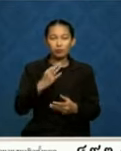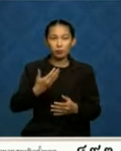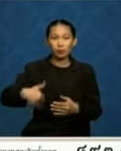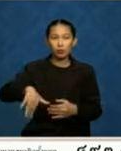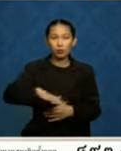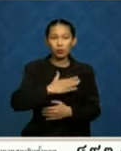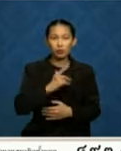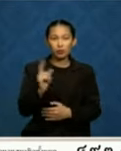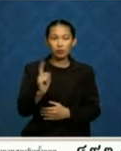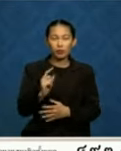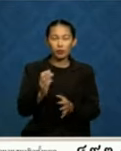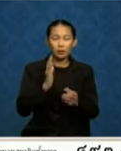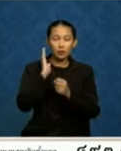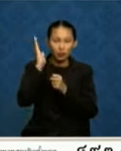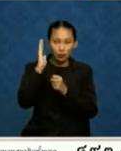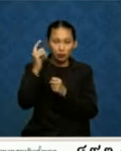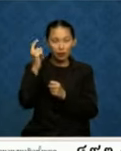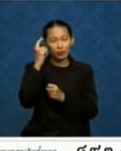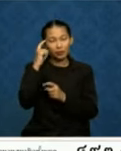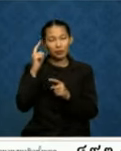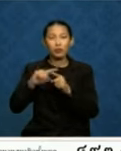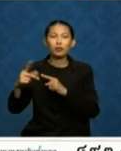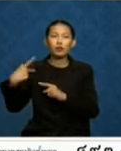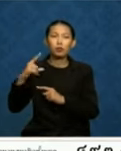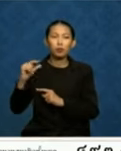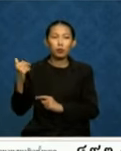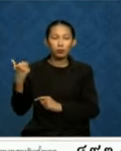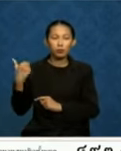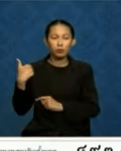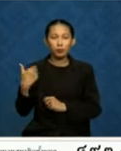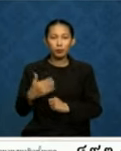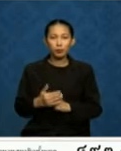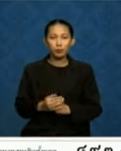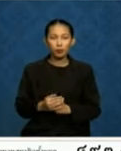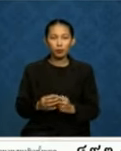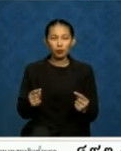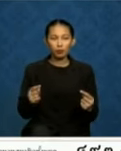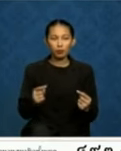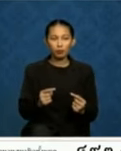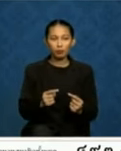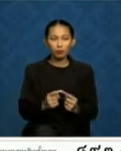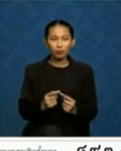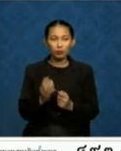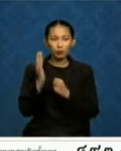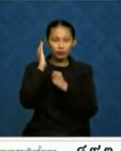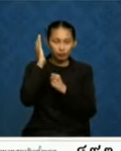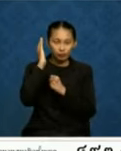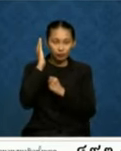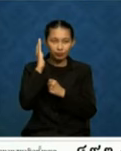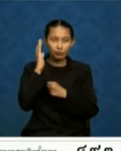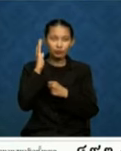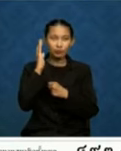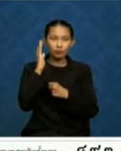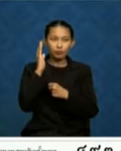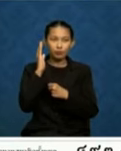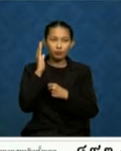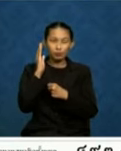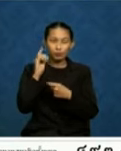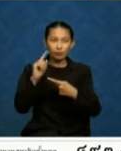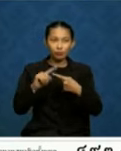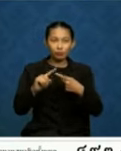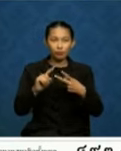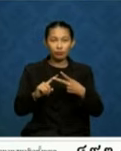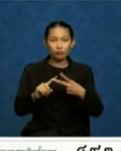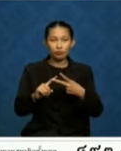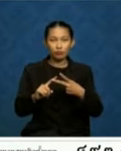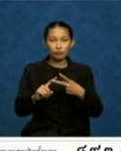าอภิปรายและให้ข้อคิดเห็นเป็นที่เป็นประโยชน์นะครับไม่ว่าจะเป็นท่านพิเชษเชื้อเมืองพานท่านอาจารย์พันศิริกุลนาศิริ